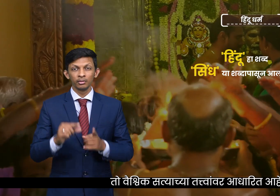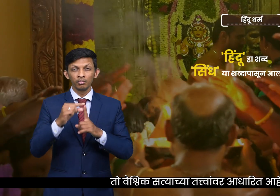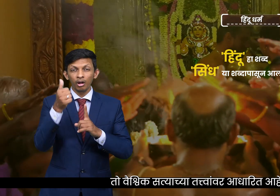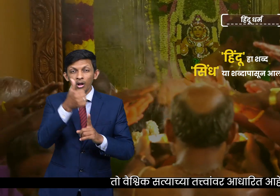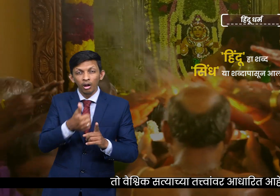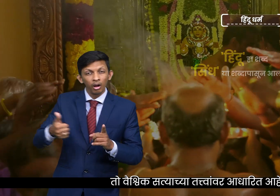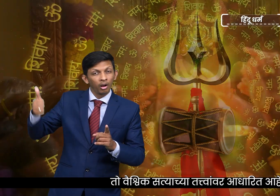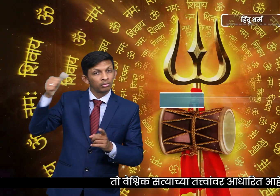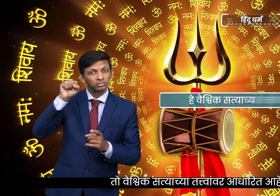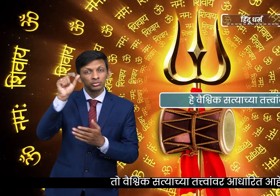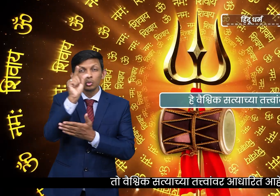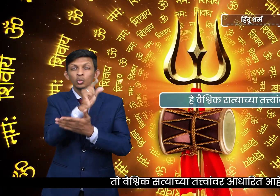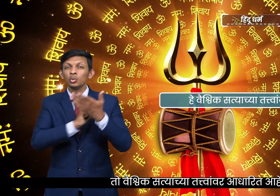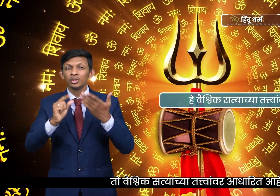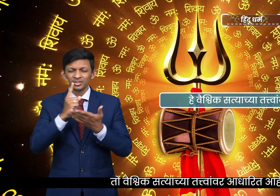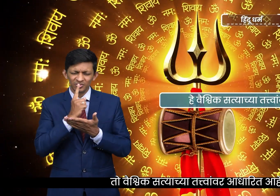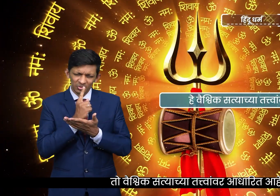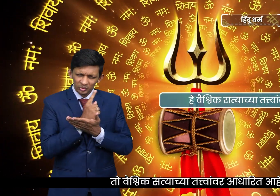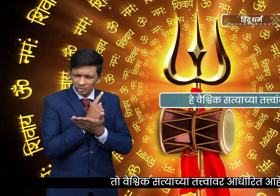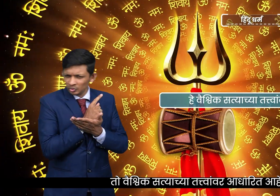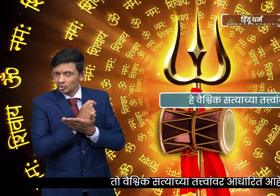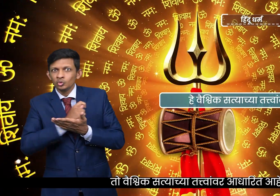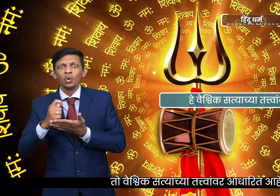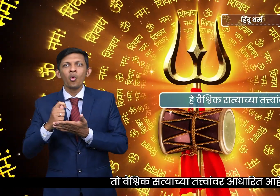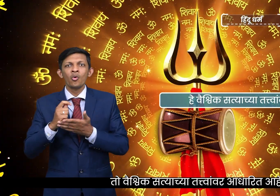तो वैश्विक सत्याच्या तत्वावर आधारित आहे.